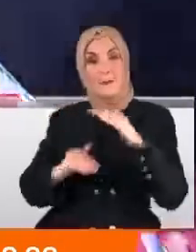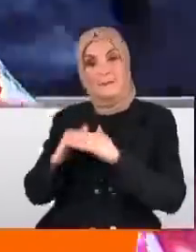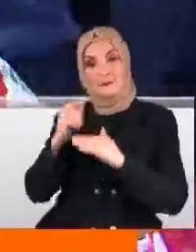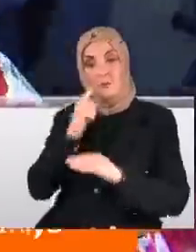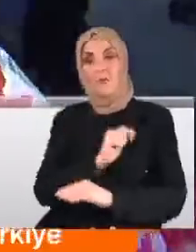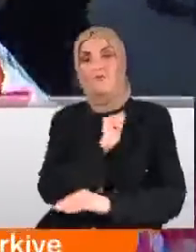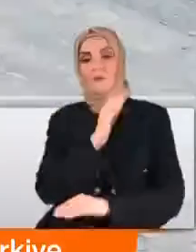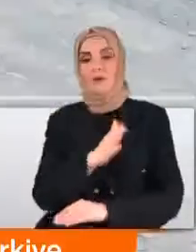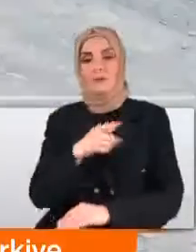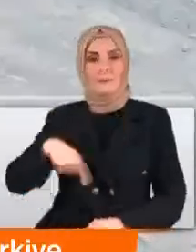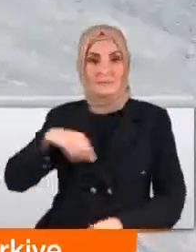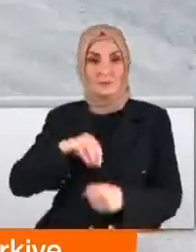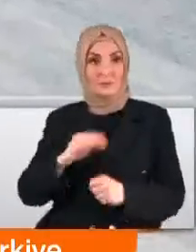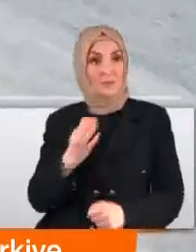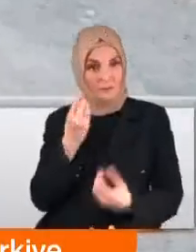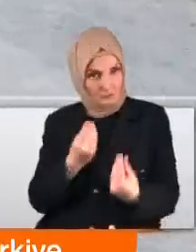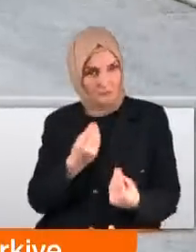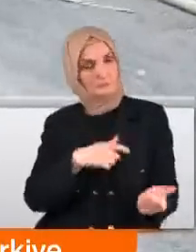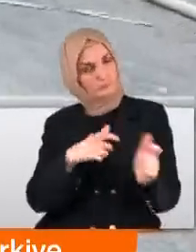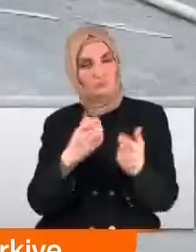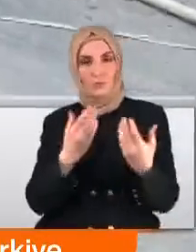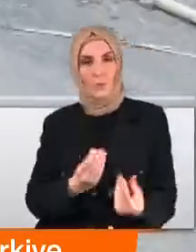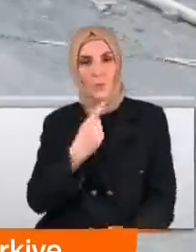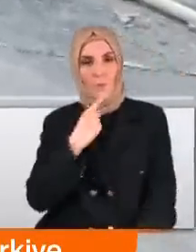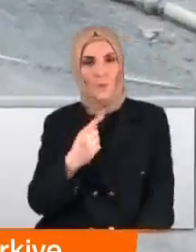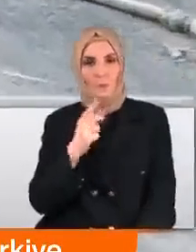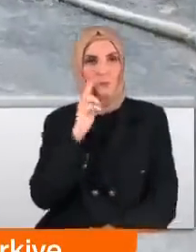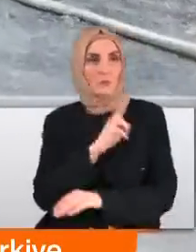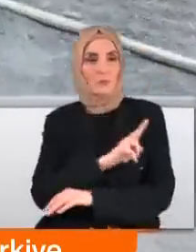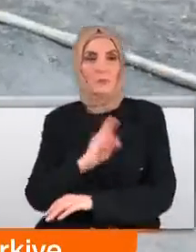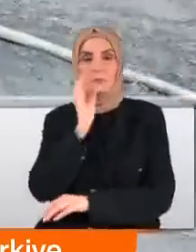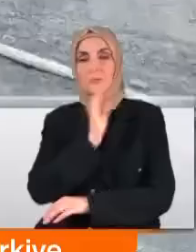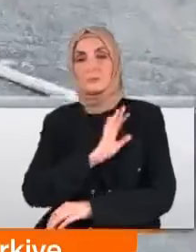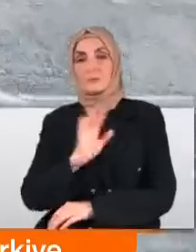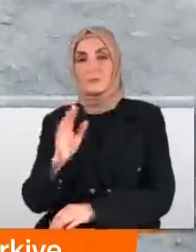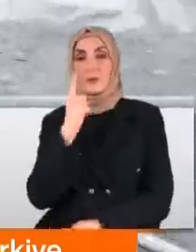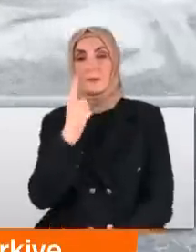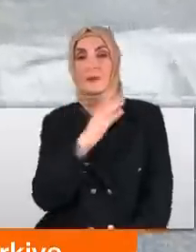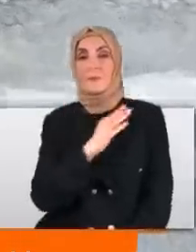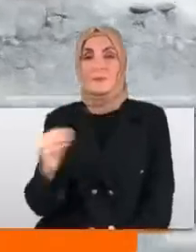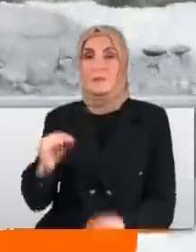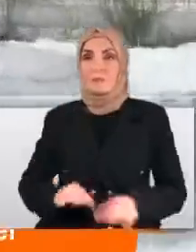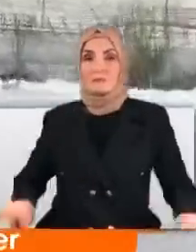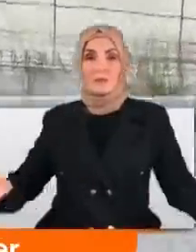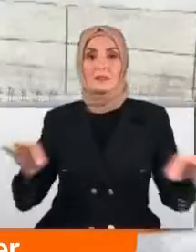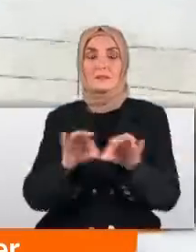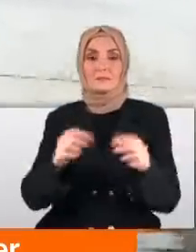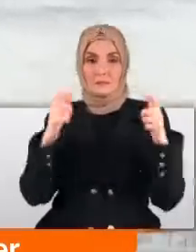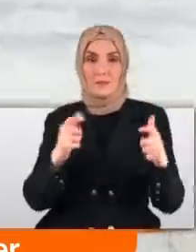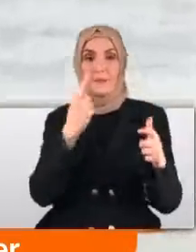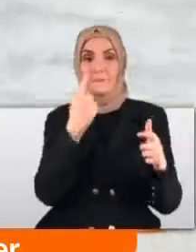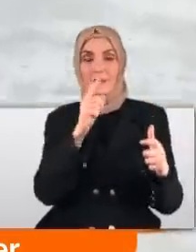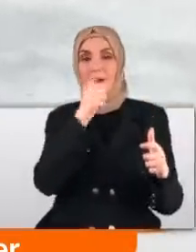olacaksa taşısınlar. Görkemi ve ihtişamıyla 1 milyon metrekarelik alana inşa edilen 1671 yataklı